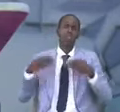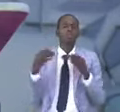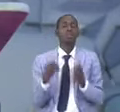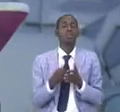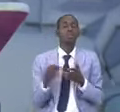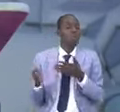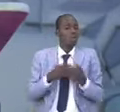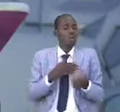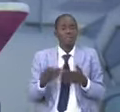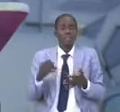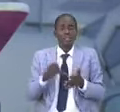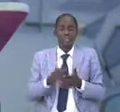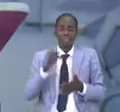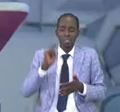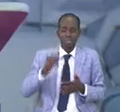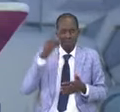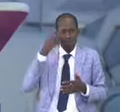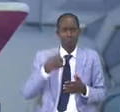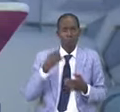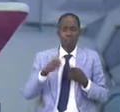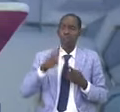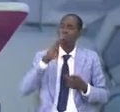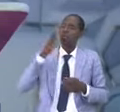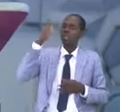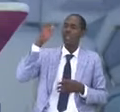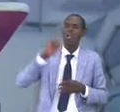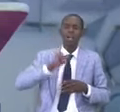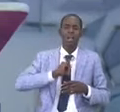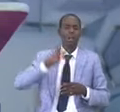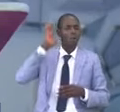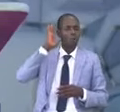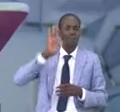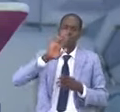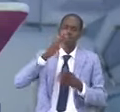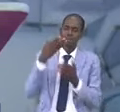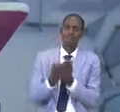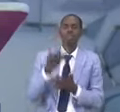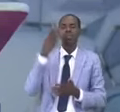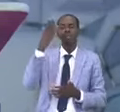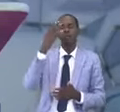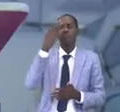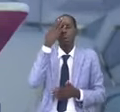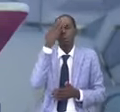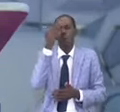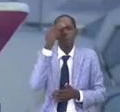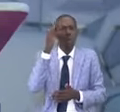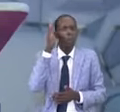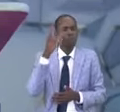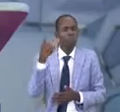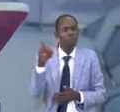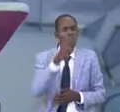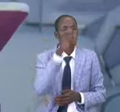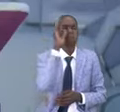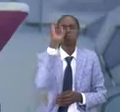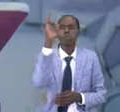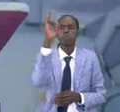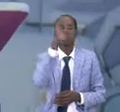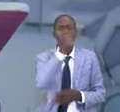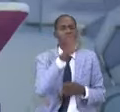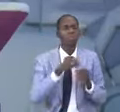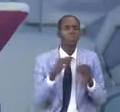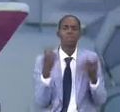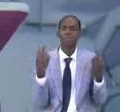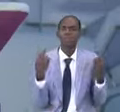tout ce qu'il faut pour aller au ciel je le ferai pourquoi je vais prêcher en vain après avoir prêché aux autres est-ce que moi monsieur rejeté